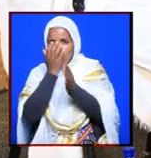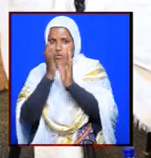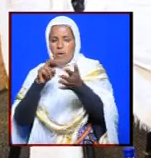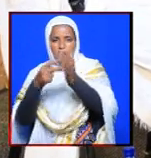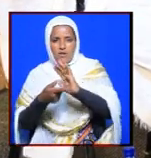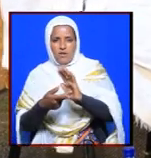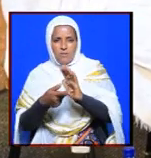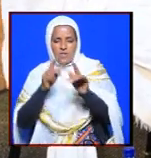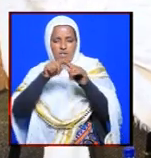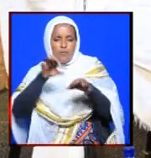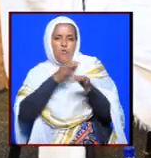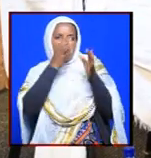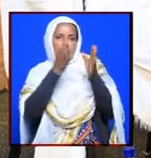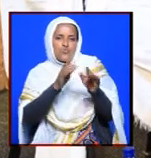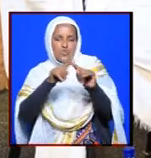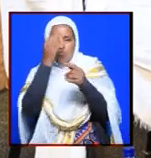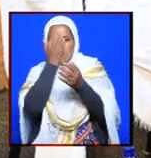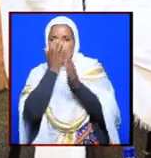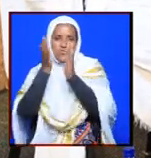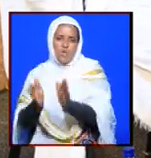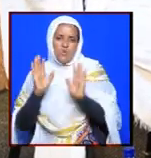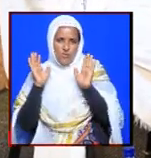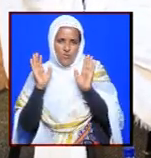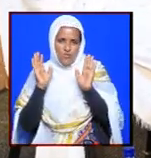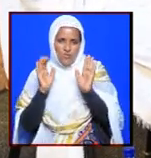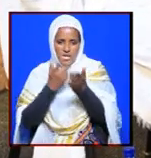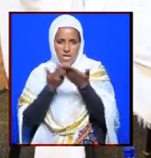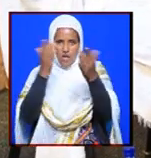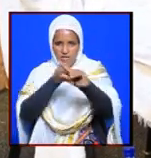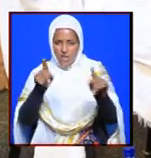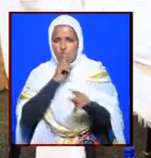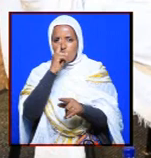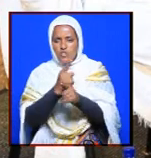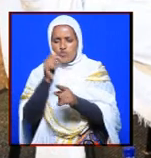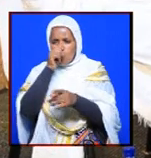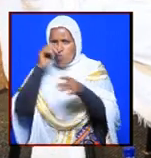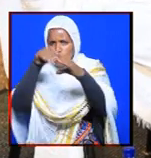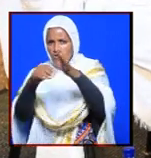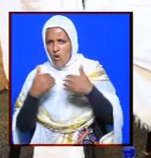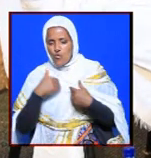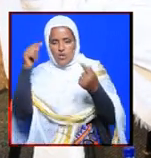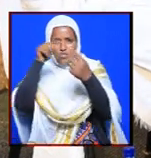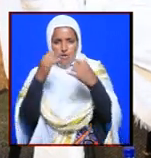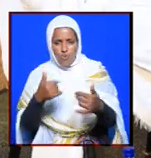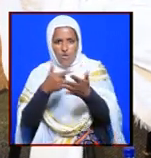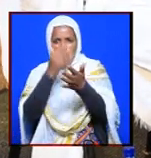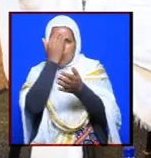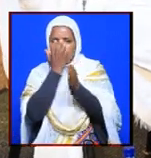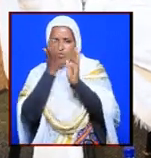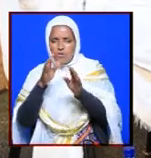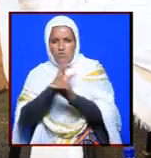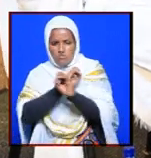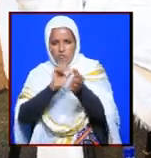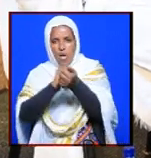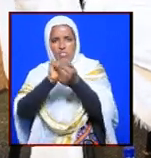ማለት አይደለም፣ መንፈስ ግን ኦርቶዶክሳዊ ነው። መንፈሱ ኦርቶዶክሳዊ ነው። በነገራችን ላይ በእውነት ኢትዮጵያ ውስጥ ያለው እስካሁን ያ ኦርቶዶክሳዊ